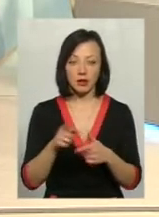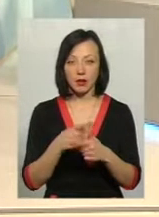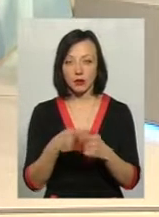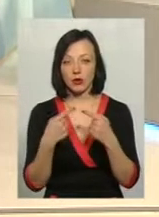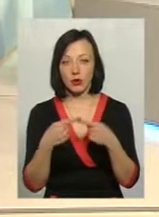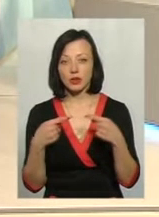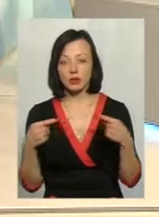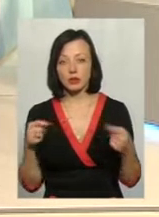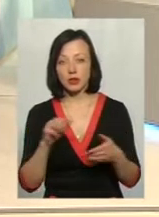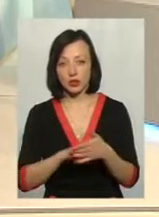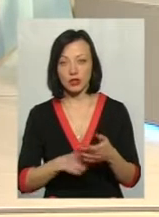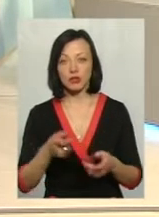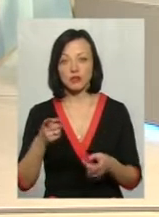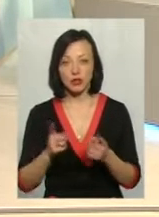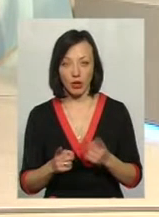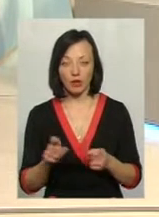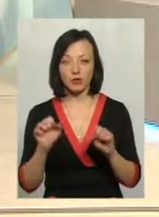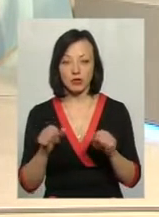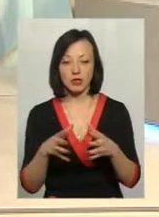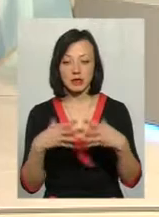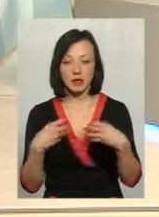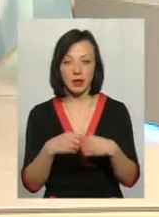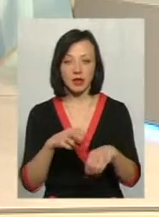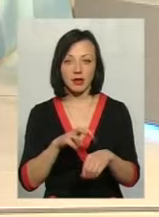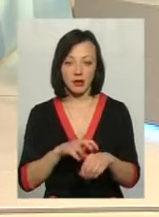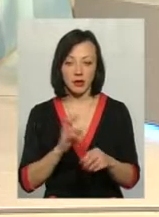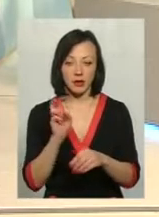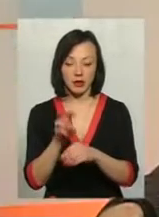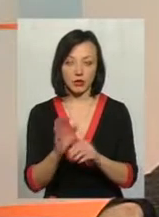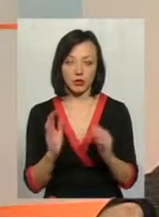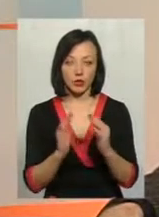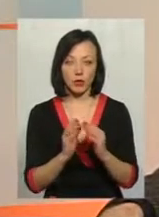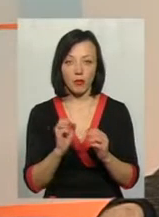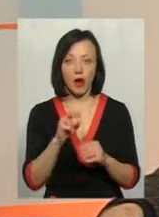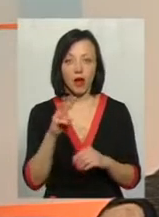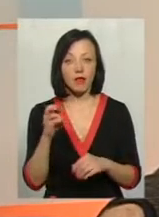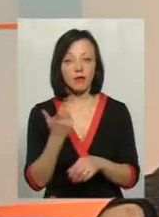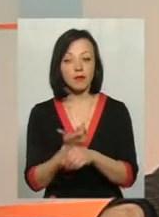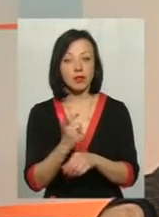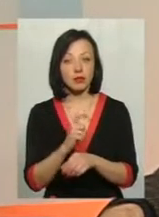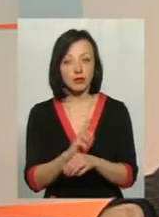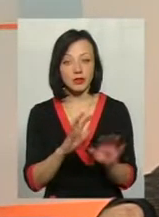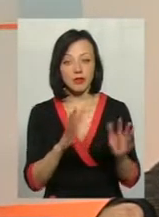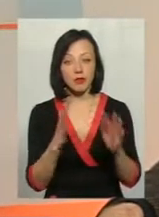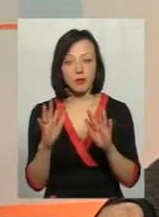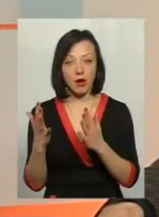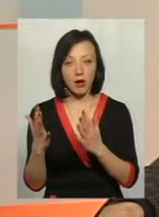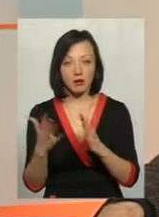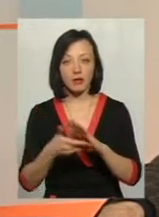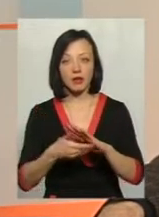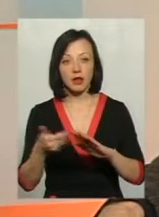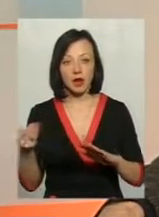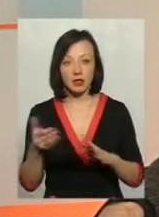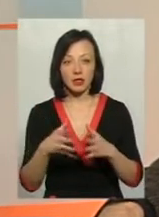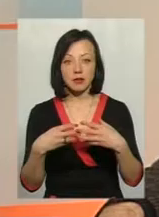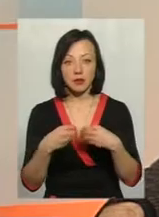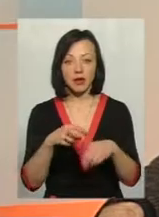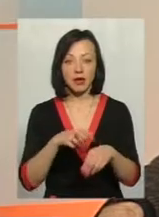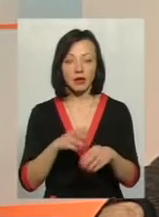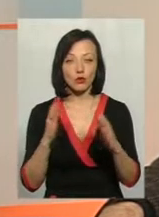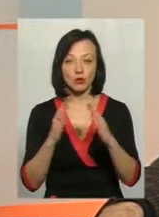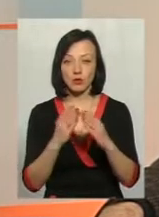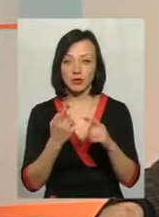якісь причини, тоді звичайно, що сімейний лікар може до нього прийти додому. Але в переважній більшості випадків викликати сімейного лікаря